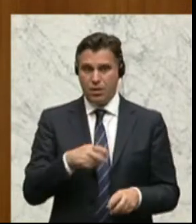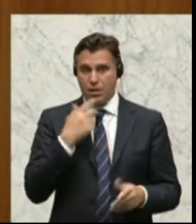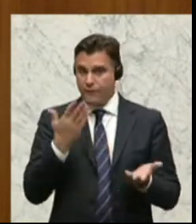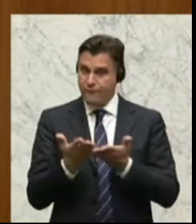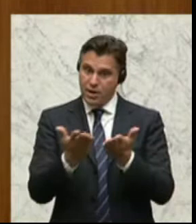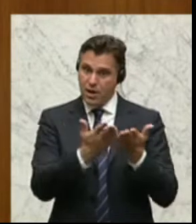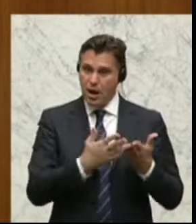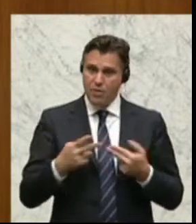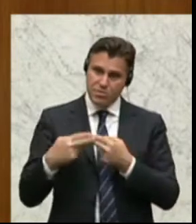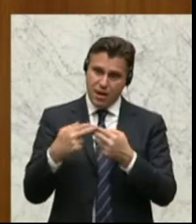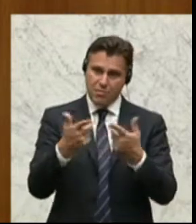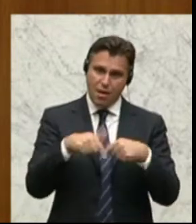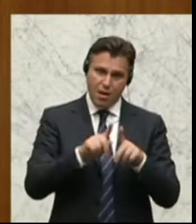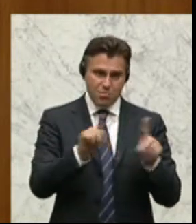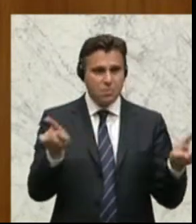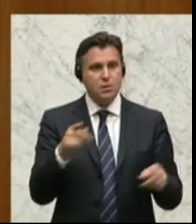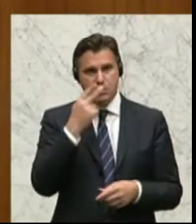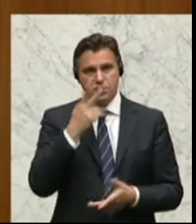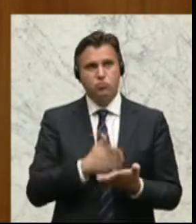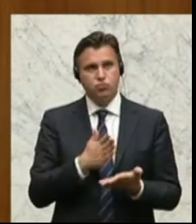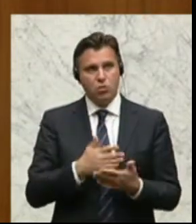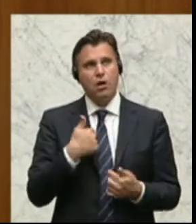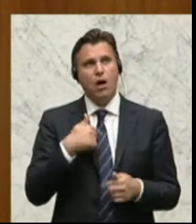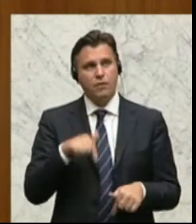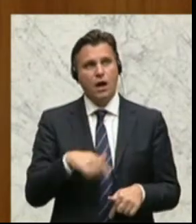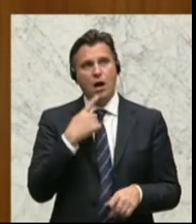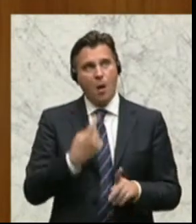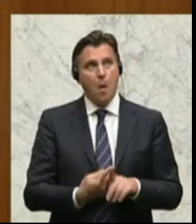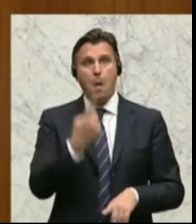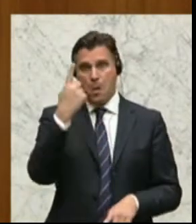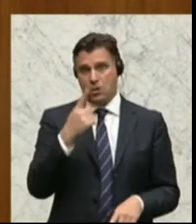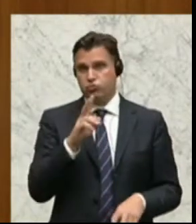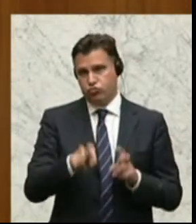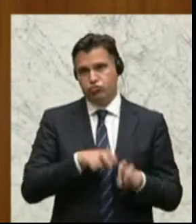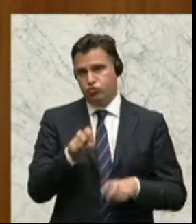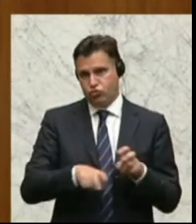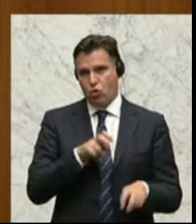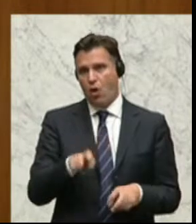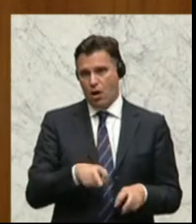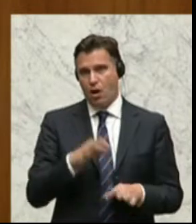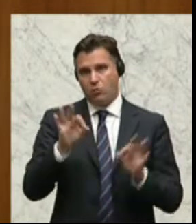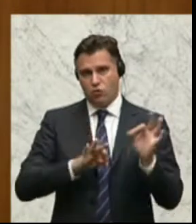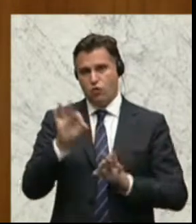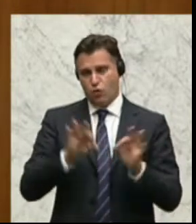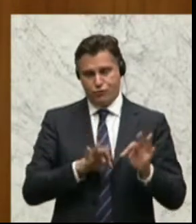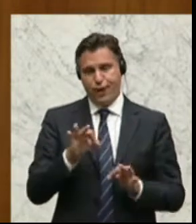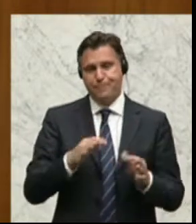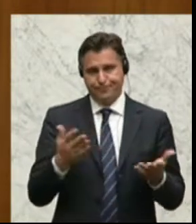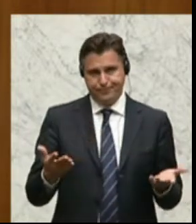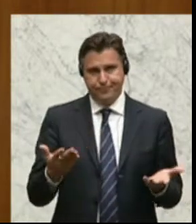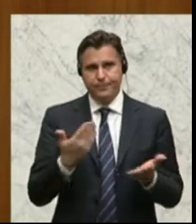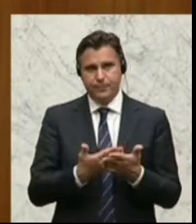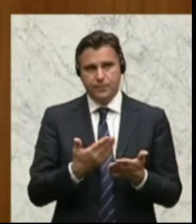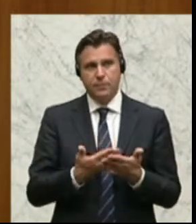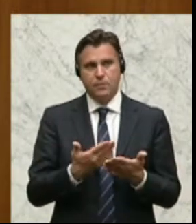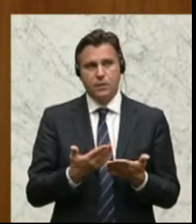ja, wir sind da eines der Länder, das die höchste Steuer- und Abgabenquote hat. Daher geht es nicht um das Ob